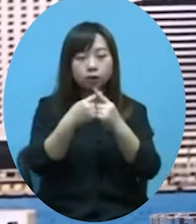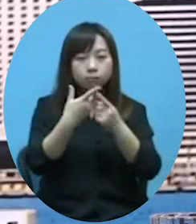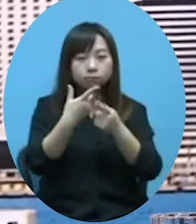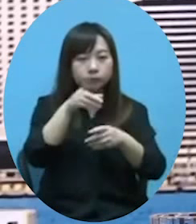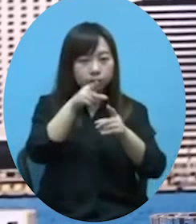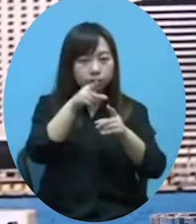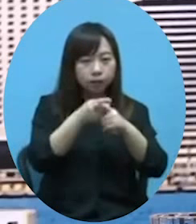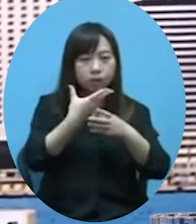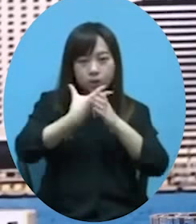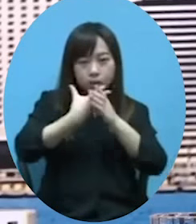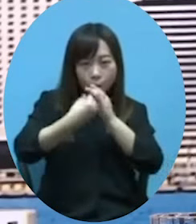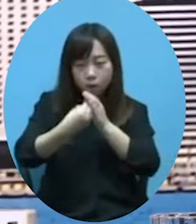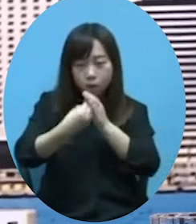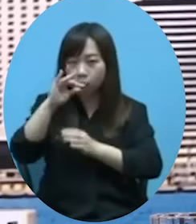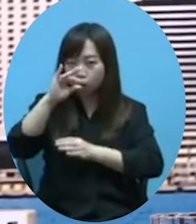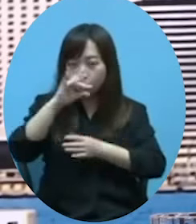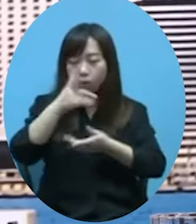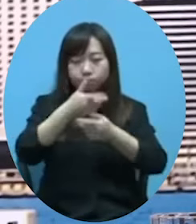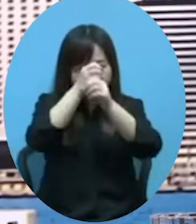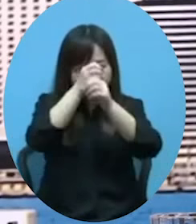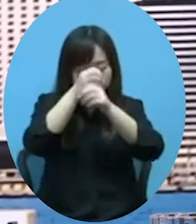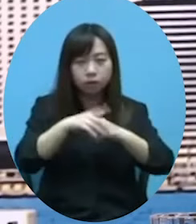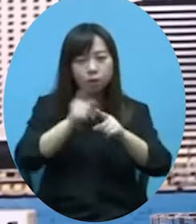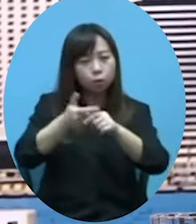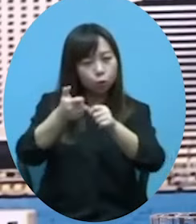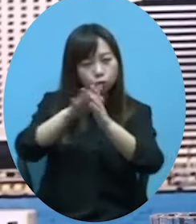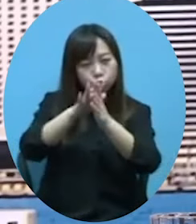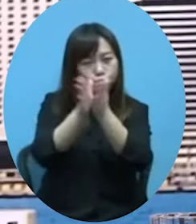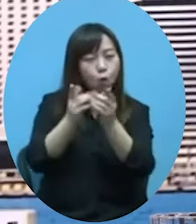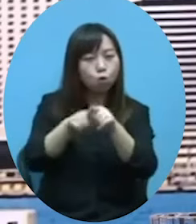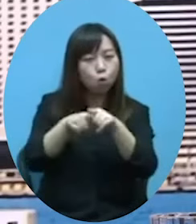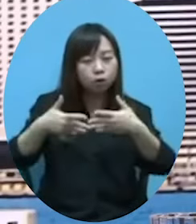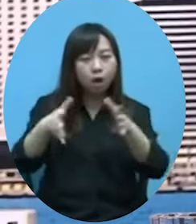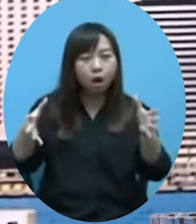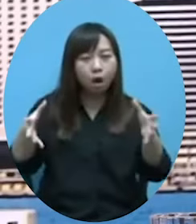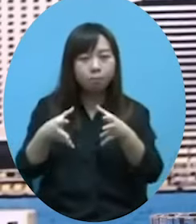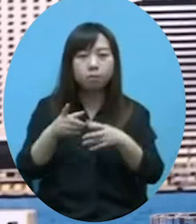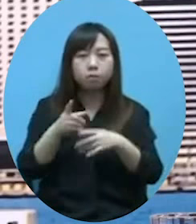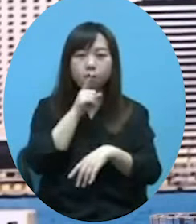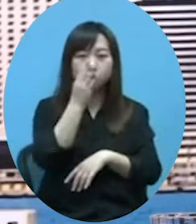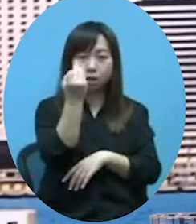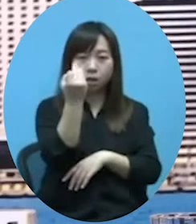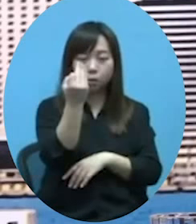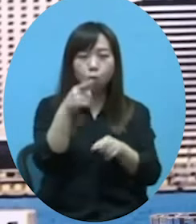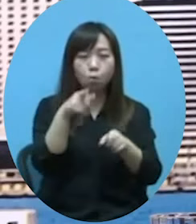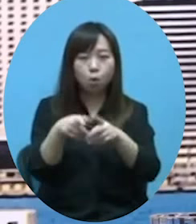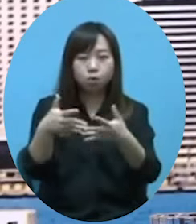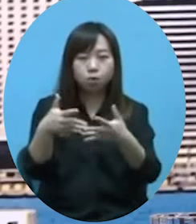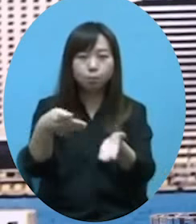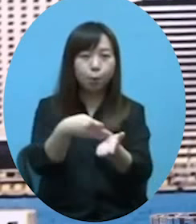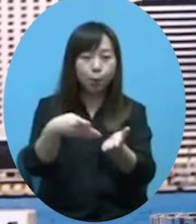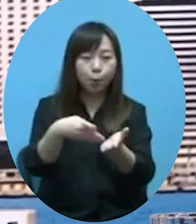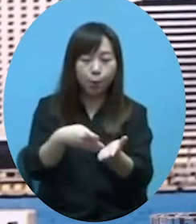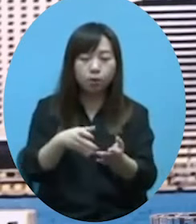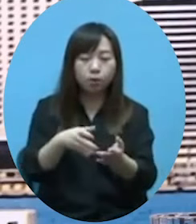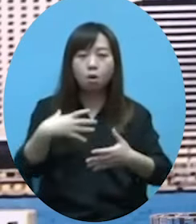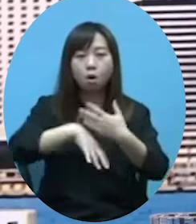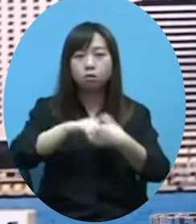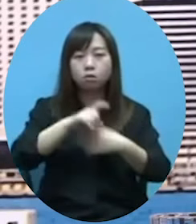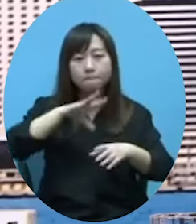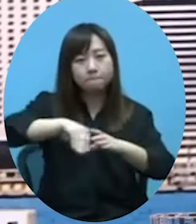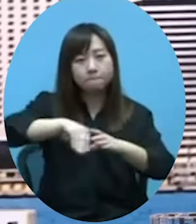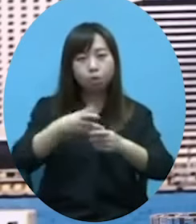本進行化驗的那麼我們都很多謝我們的同事呢一共呢都有30位的同事報了名那麼當中呢都有